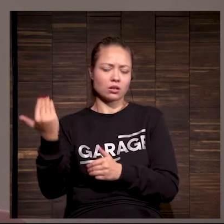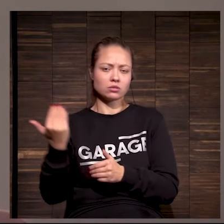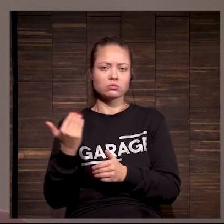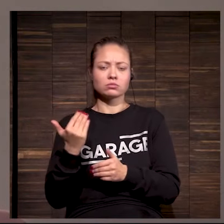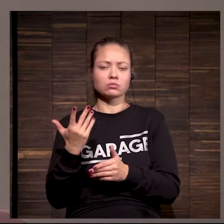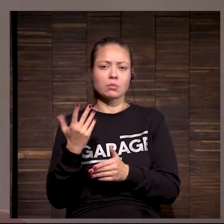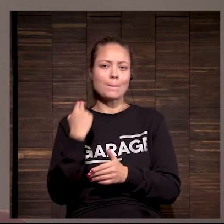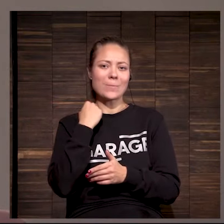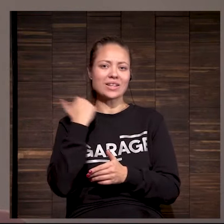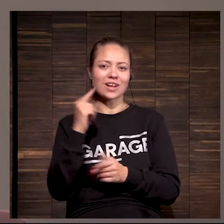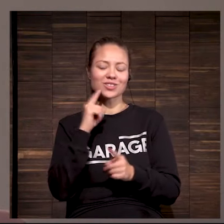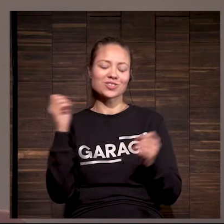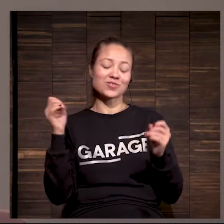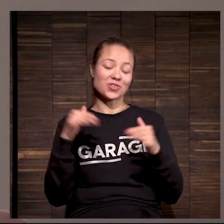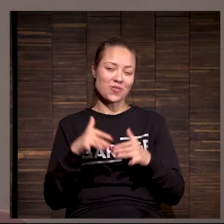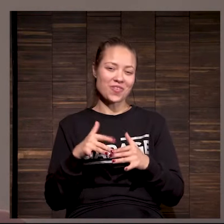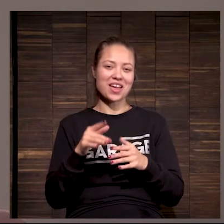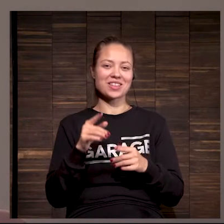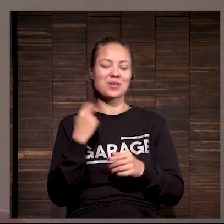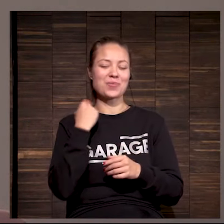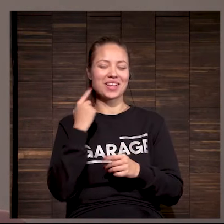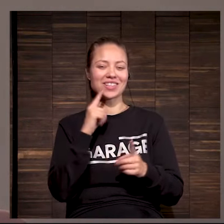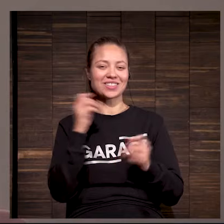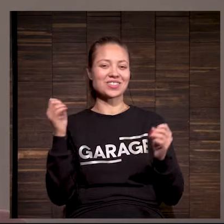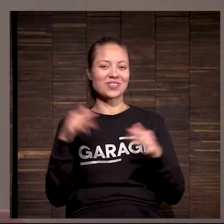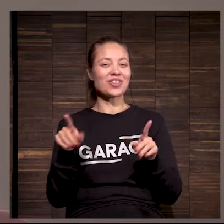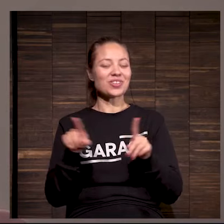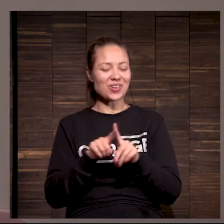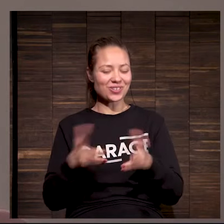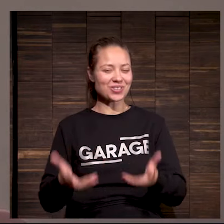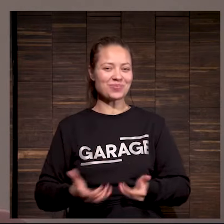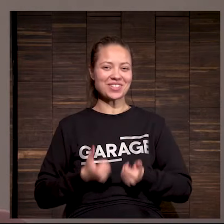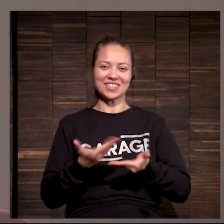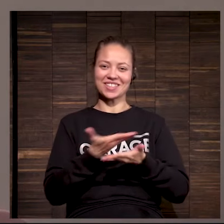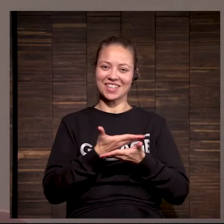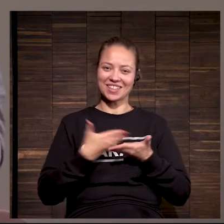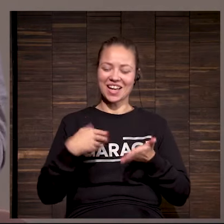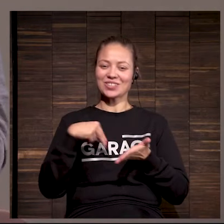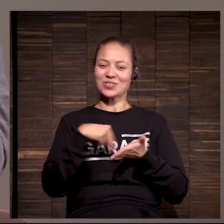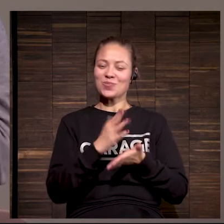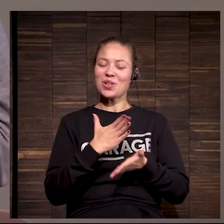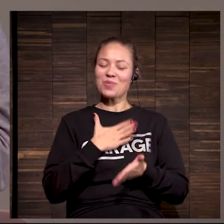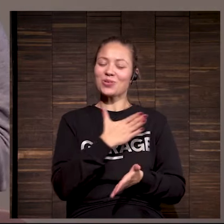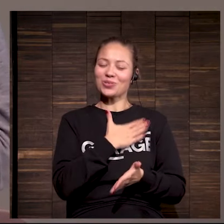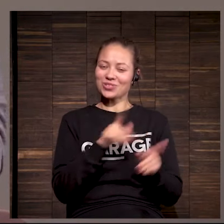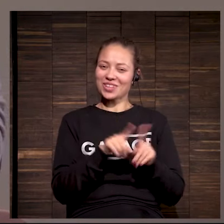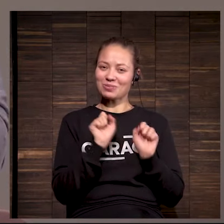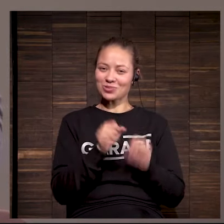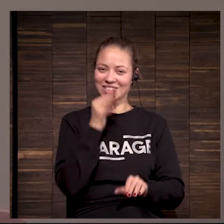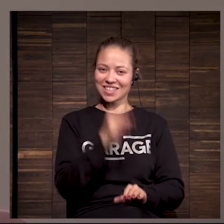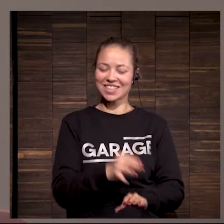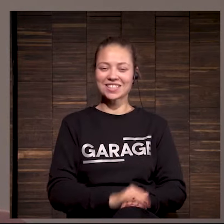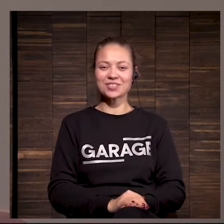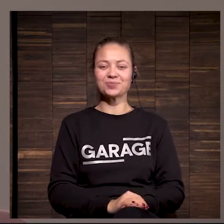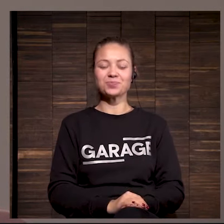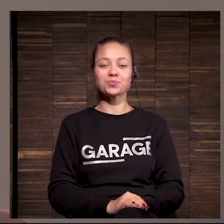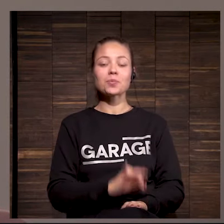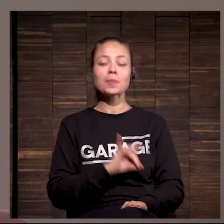британского совета британский совет тоже нас поддержал купил мою душу можно сказать и